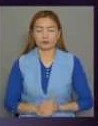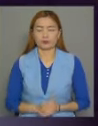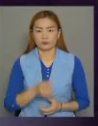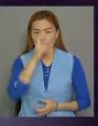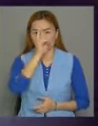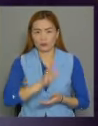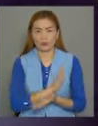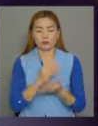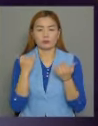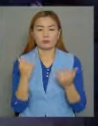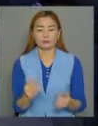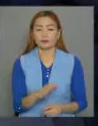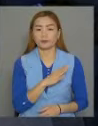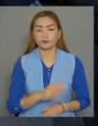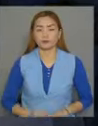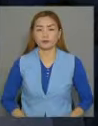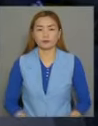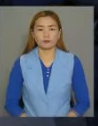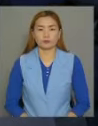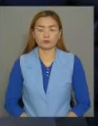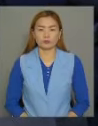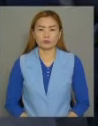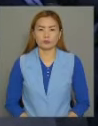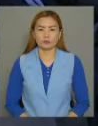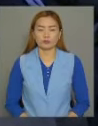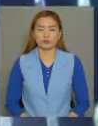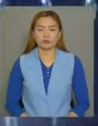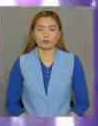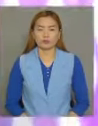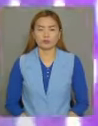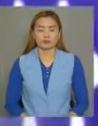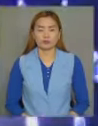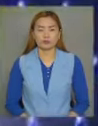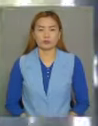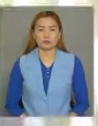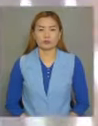жылдық тегін абонемент берілді. Гауһар Нұрлыбекқызы, Тілеуханов, жаңалық қызметі.